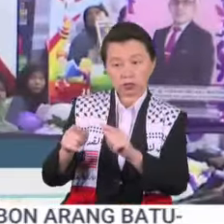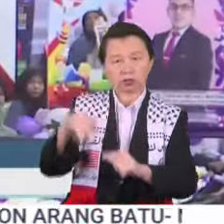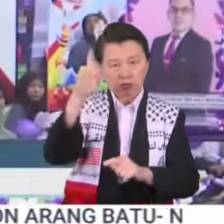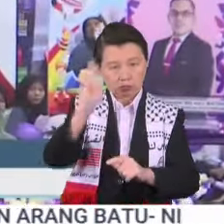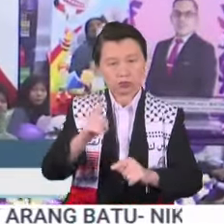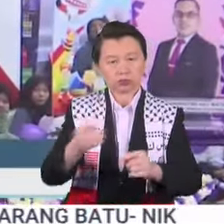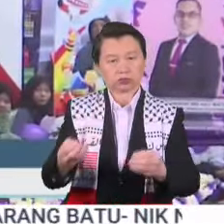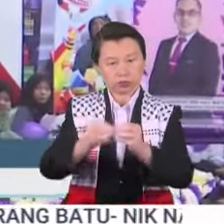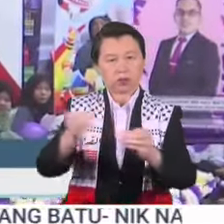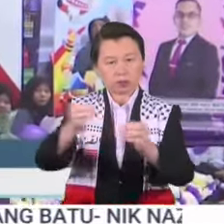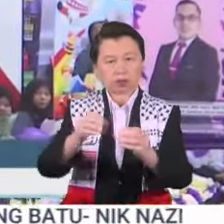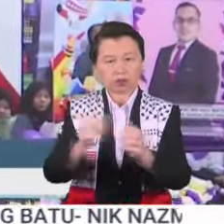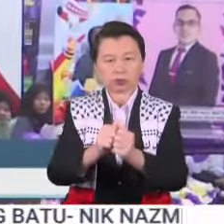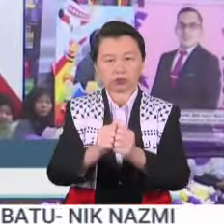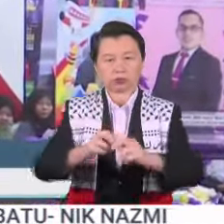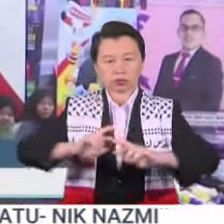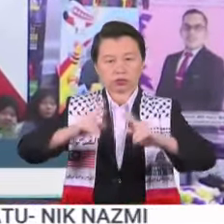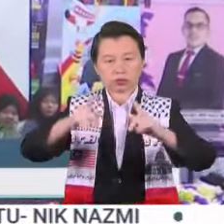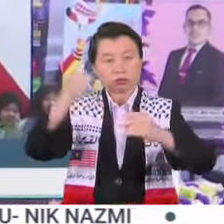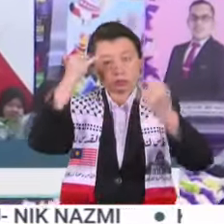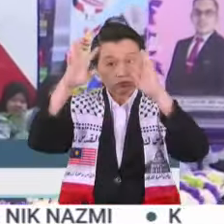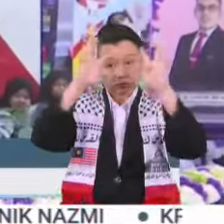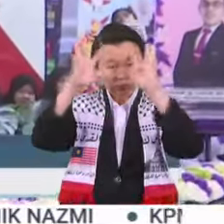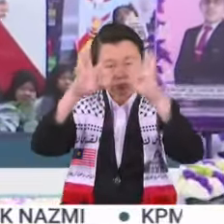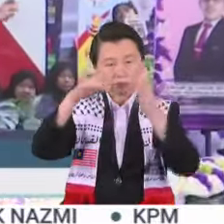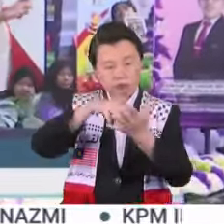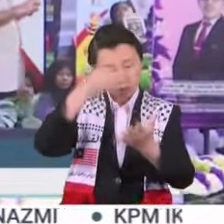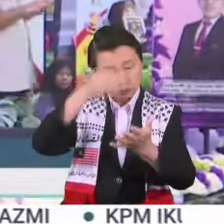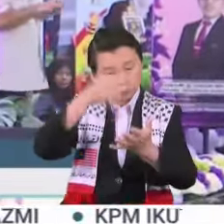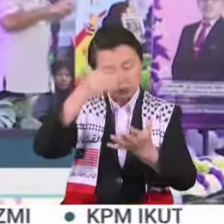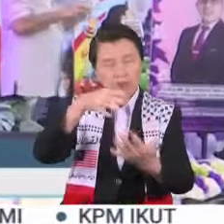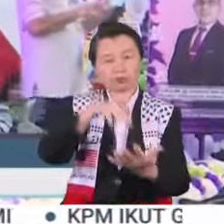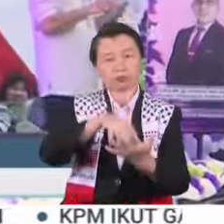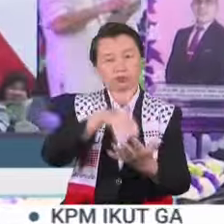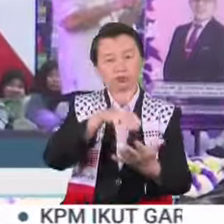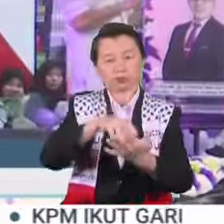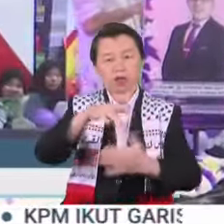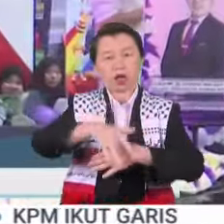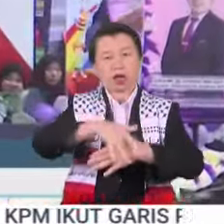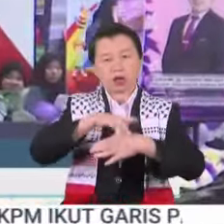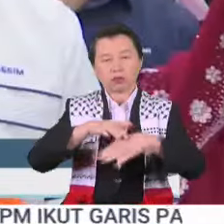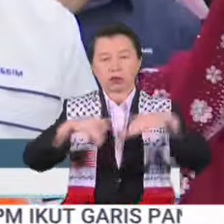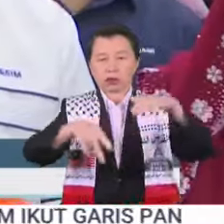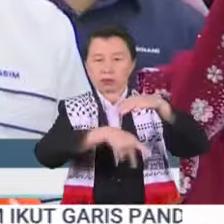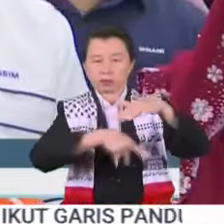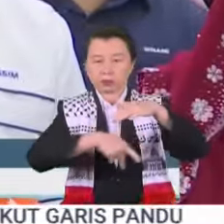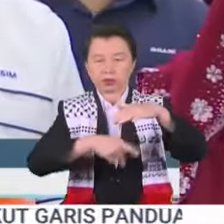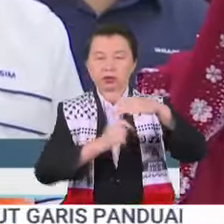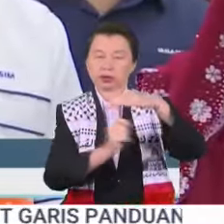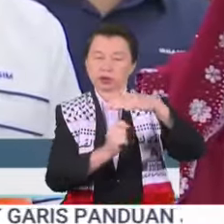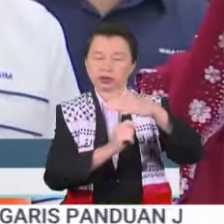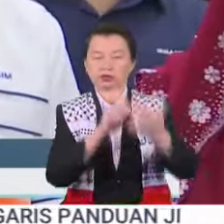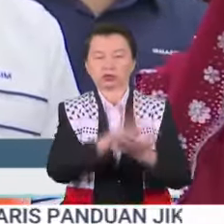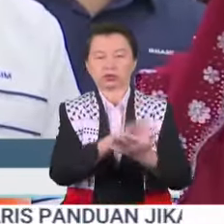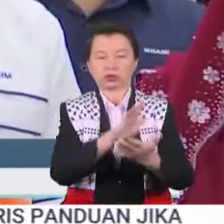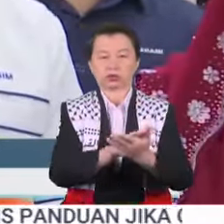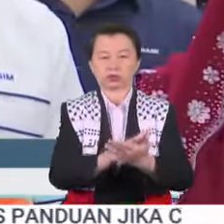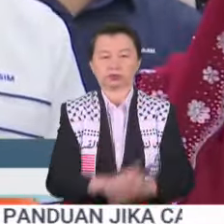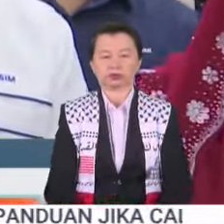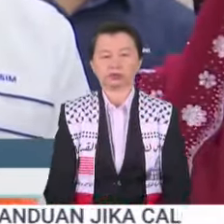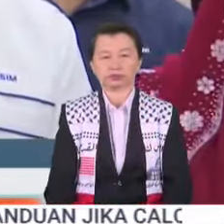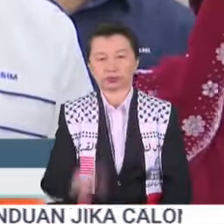perlu diperluas dalam meningkatkan inovasi pembelajaran dan pengajaran seawal prasekolah. Satu fokus